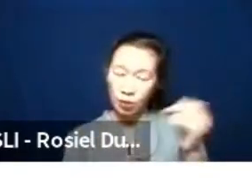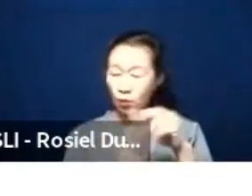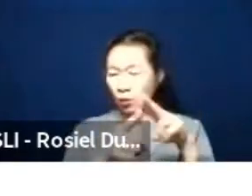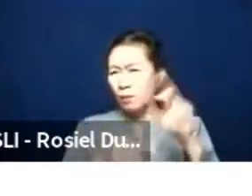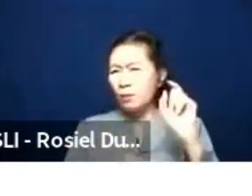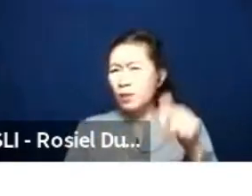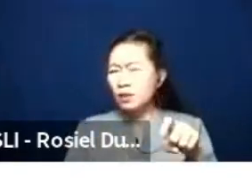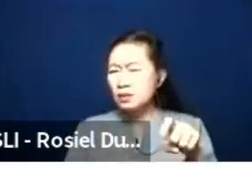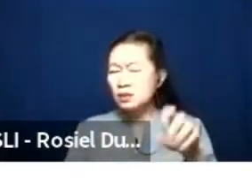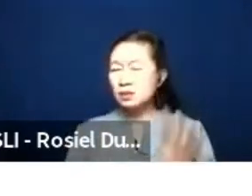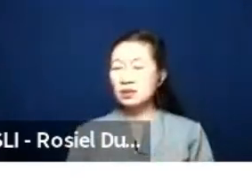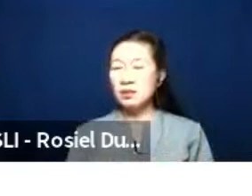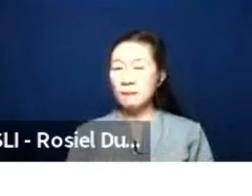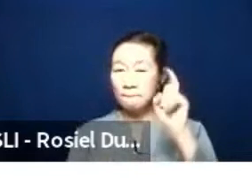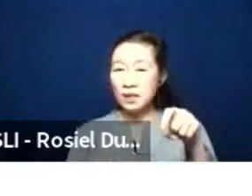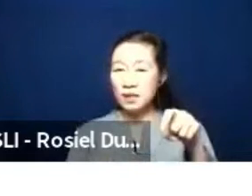dapat niyang